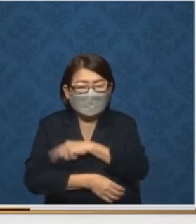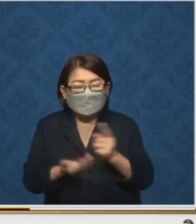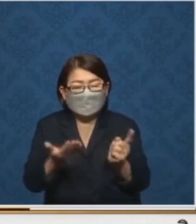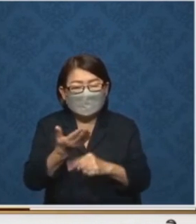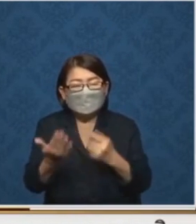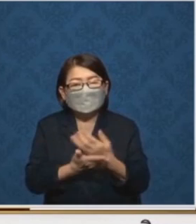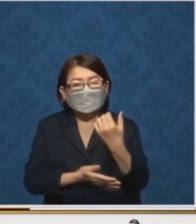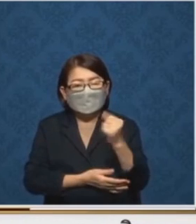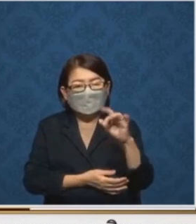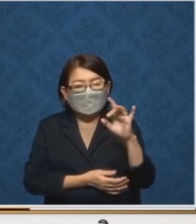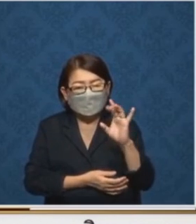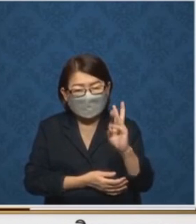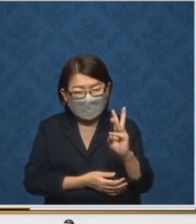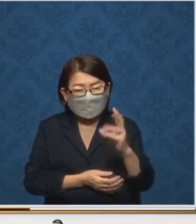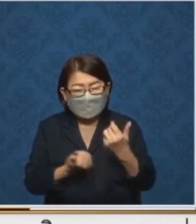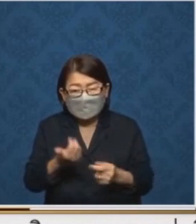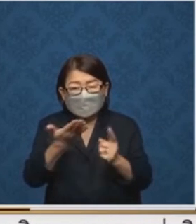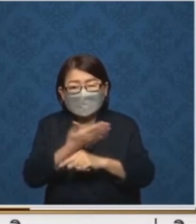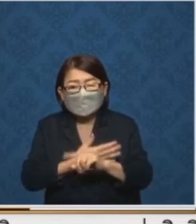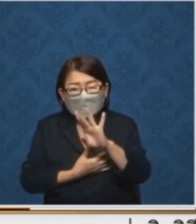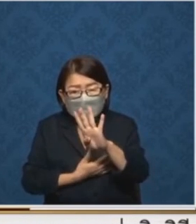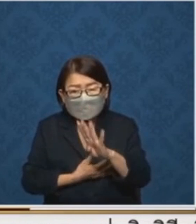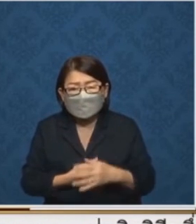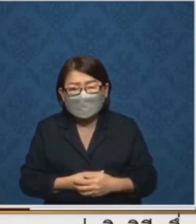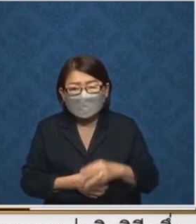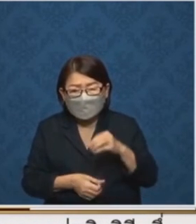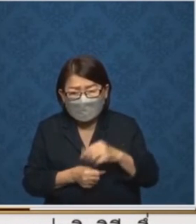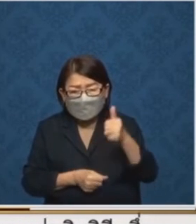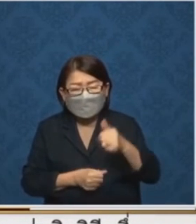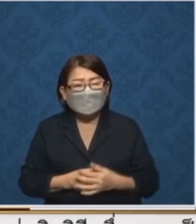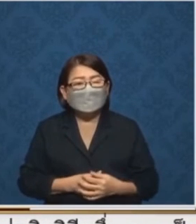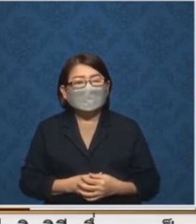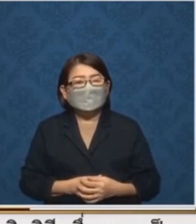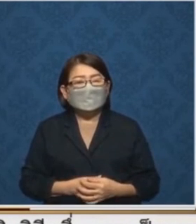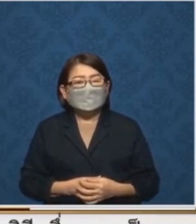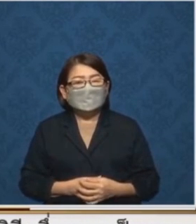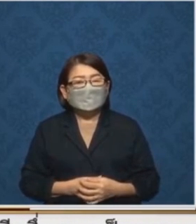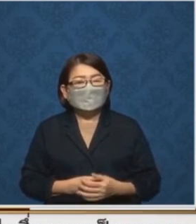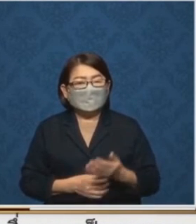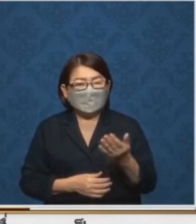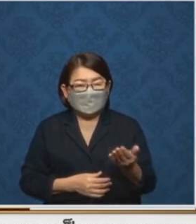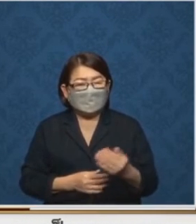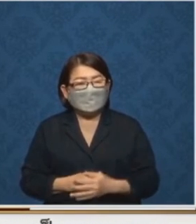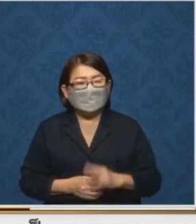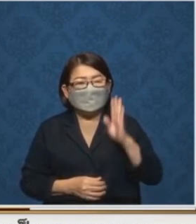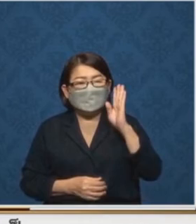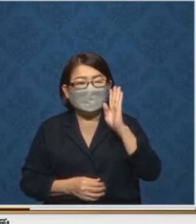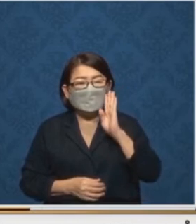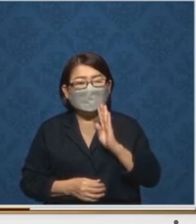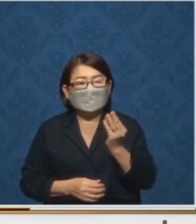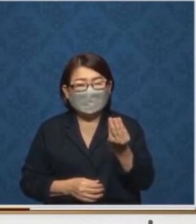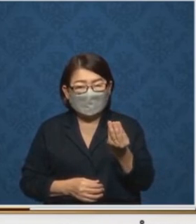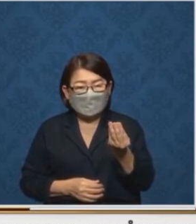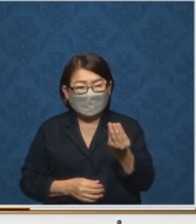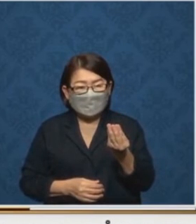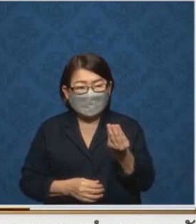ตรงนี้น่ากลัวครับฟังให้ชาชาชัดชัดทาคารแ่งประเทศไทยคาดวาเศรษฐิไทยจะใช้เวลาฝื้น